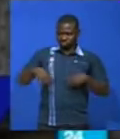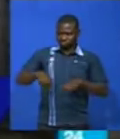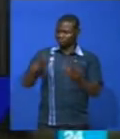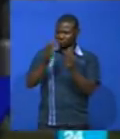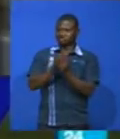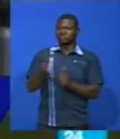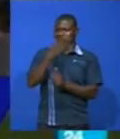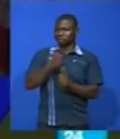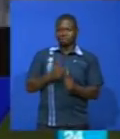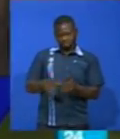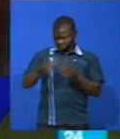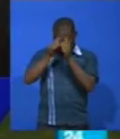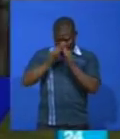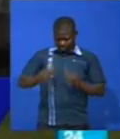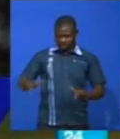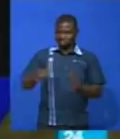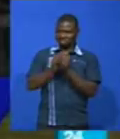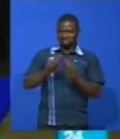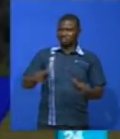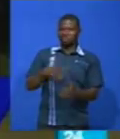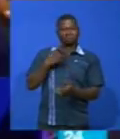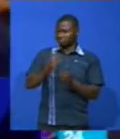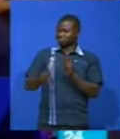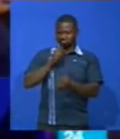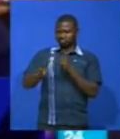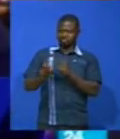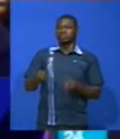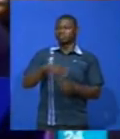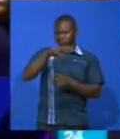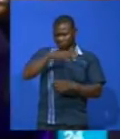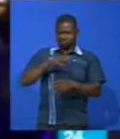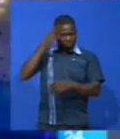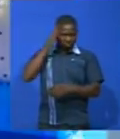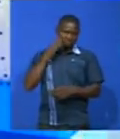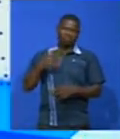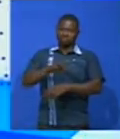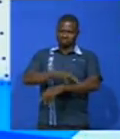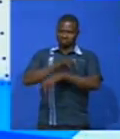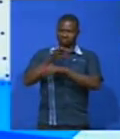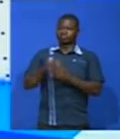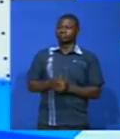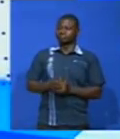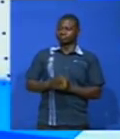discrimination. Message véhiculé par de nombreuses personnalités à l'occasion de cette célébration.